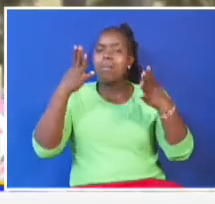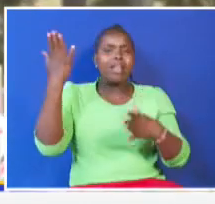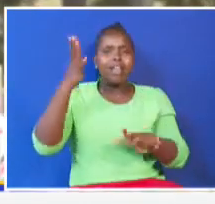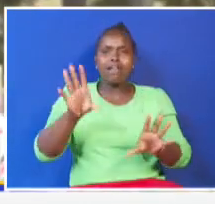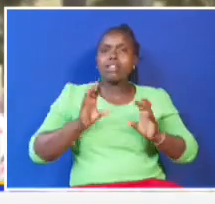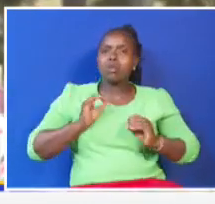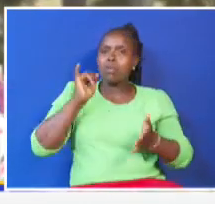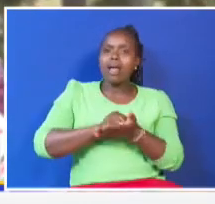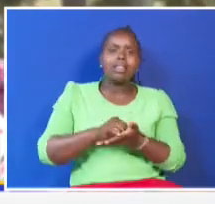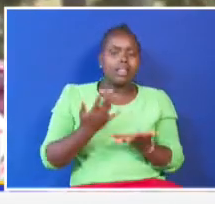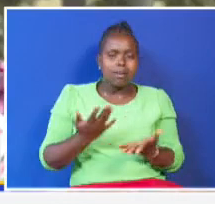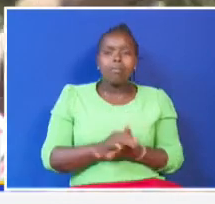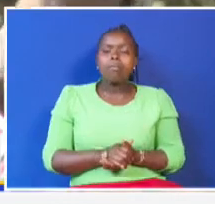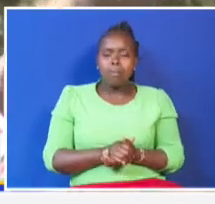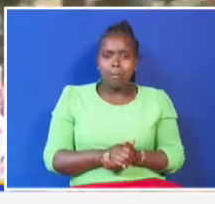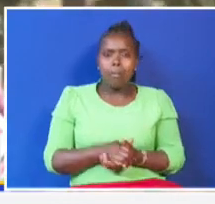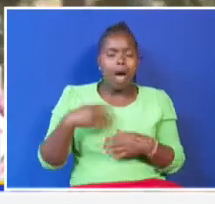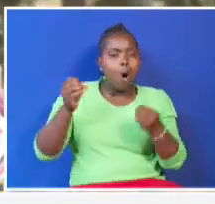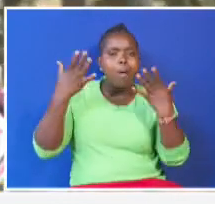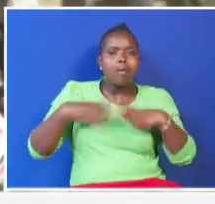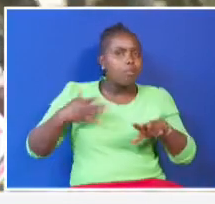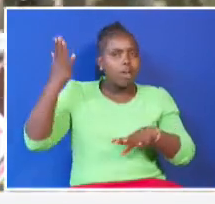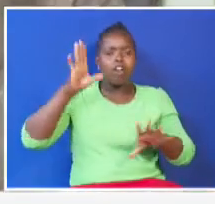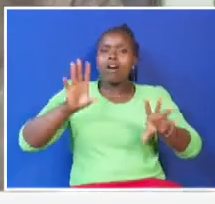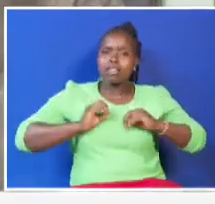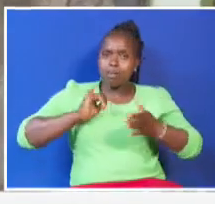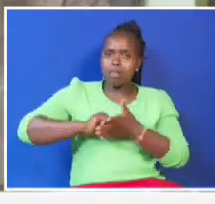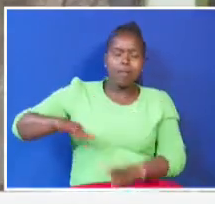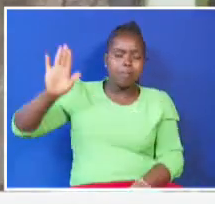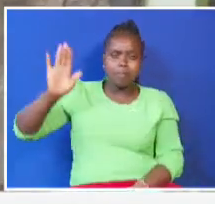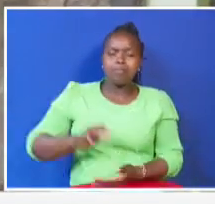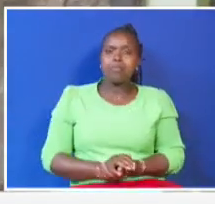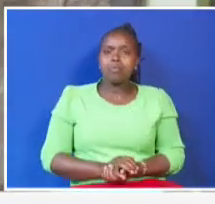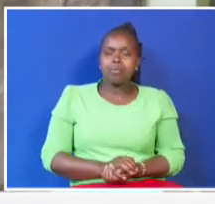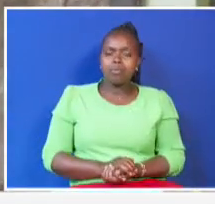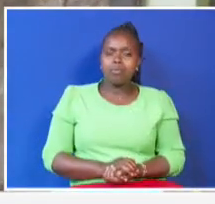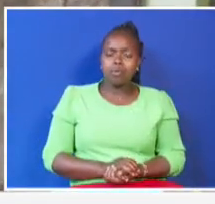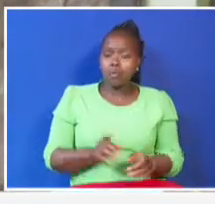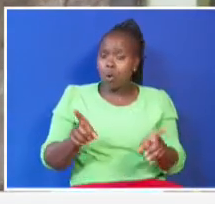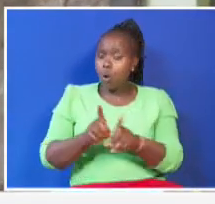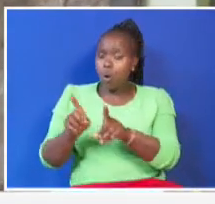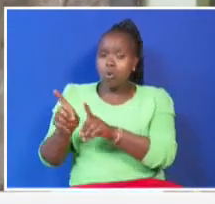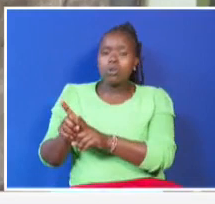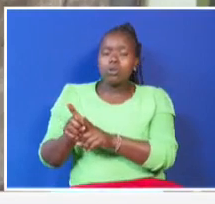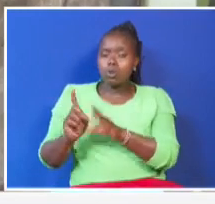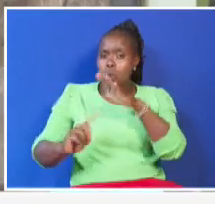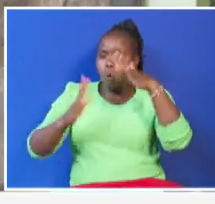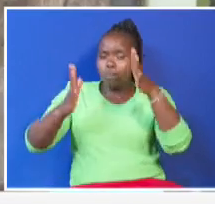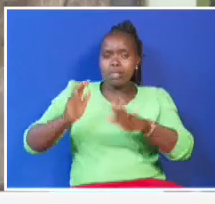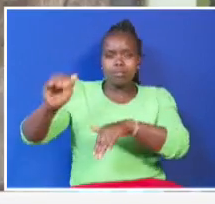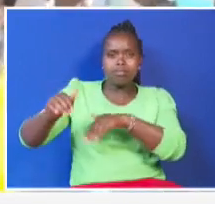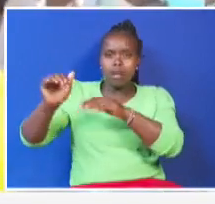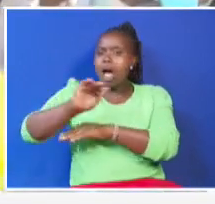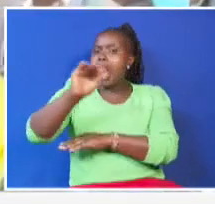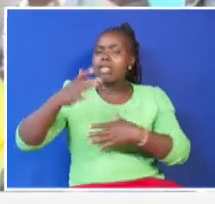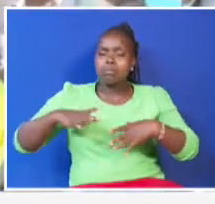upusi inaendelea hapa? Nione kwa mikono wale wanakataa hiyo upusi. Wakati huo huo, Munya amewaponza wapinzani wa